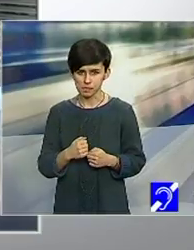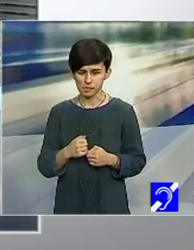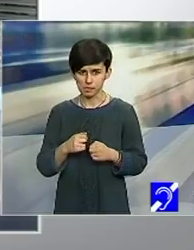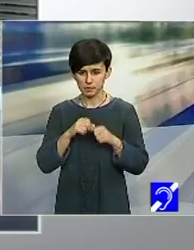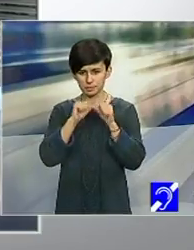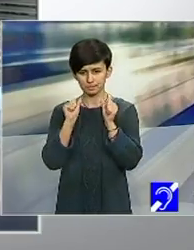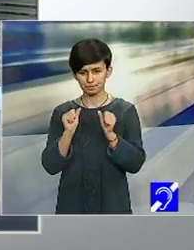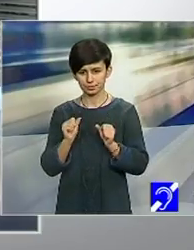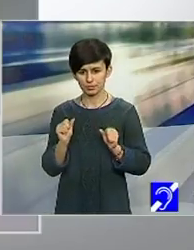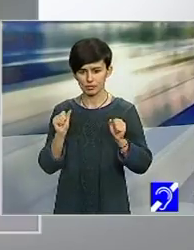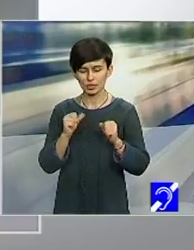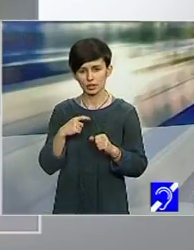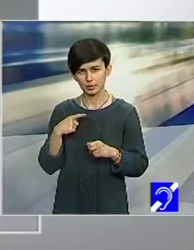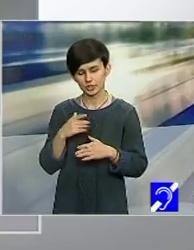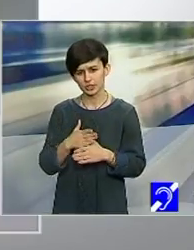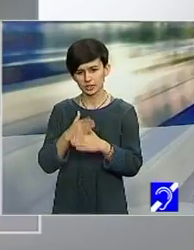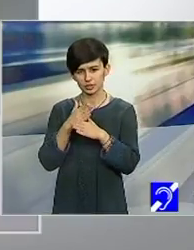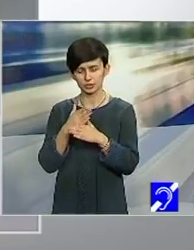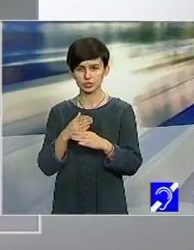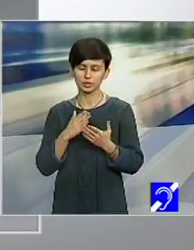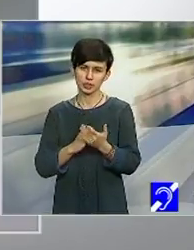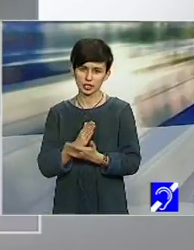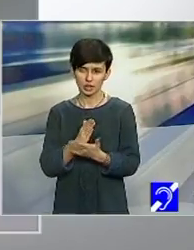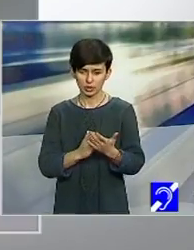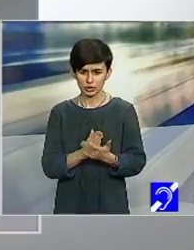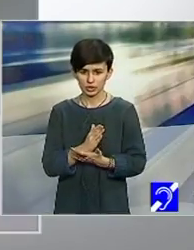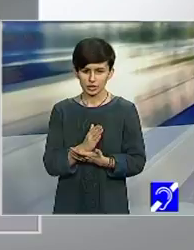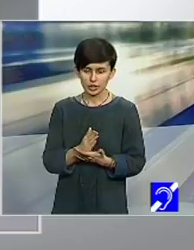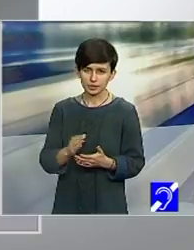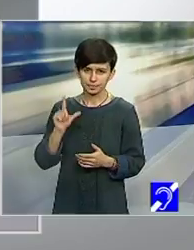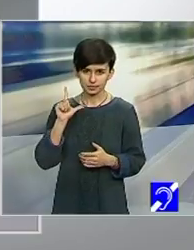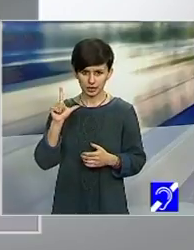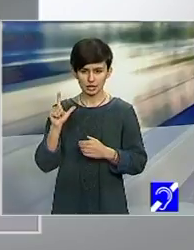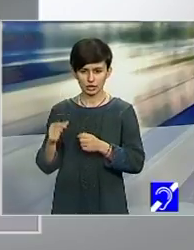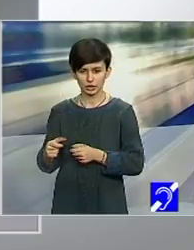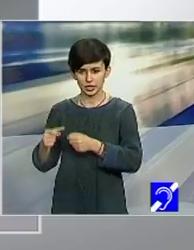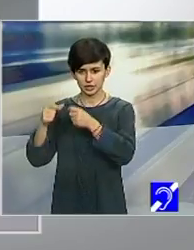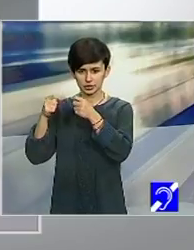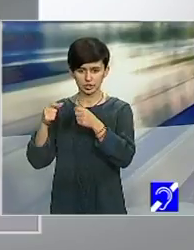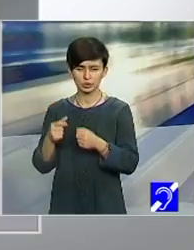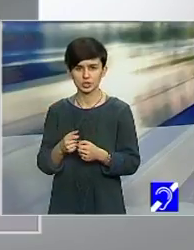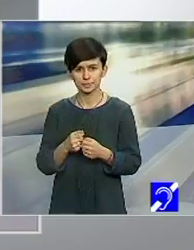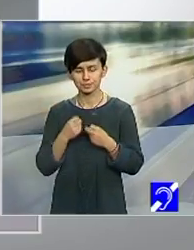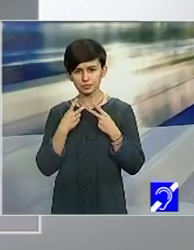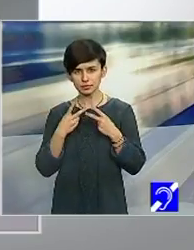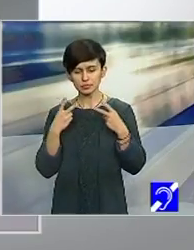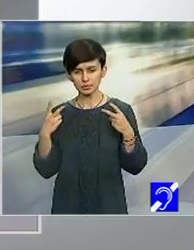creionat și este susținut în continuare de către două instituții prestigioase